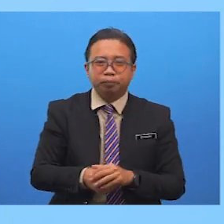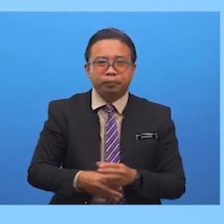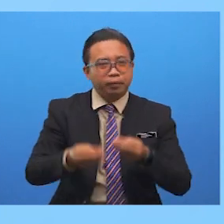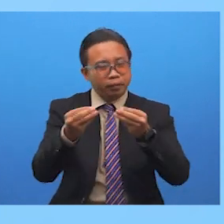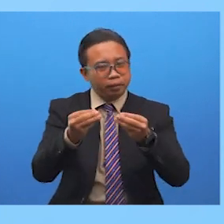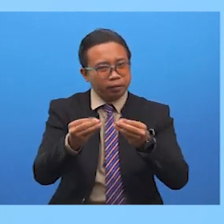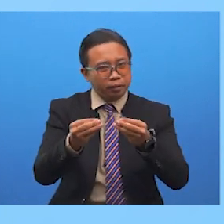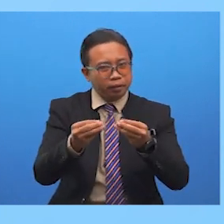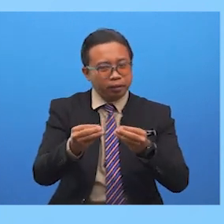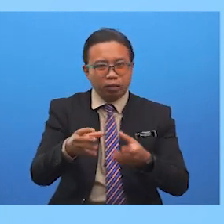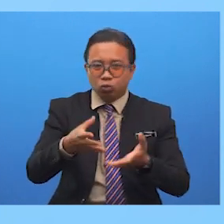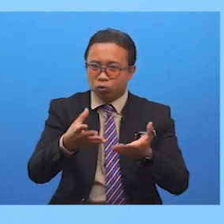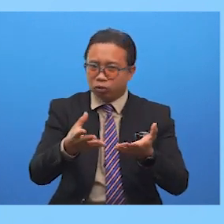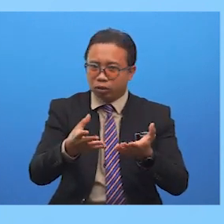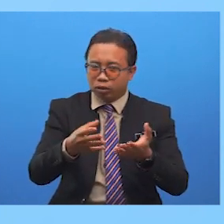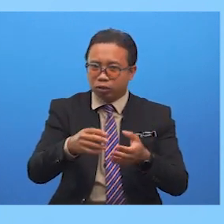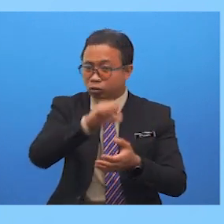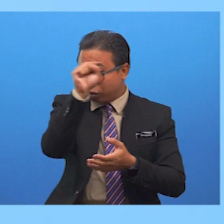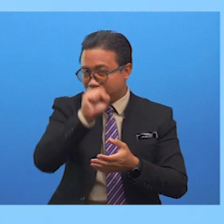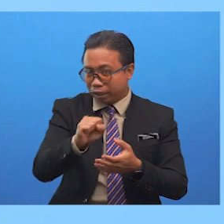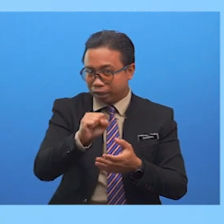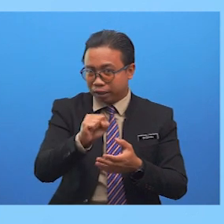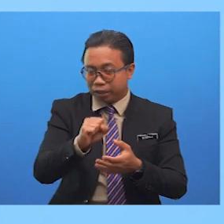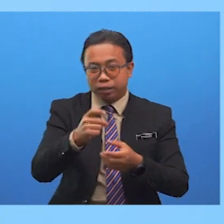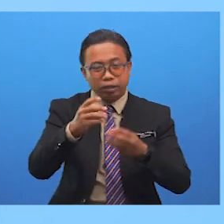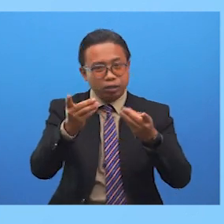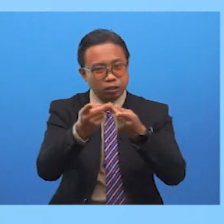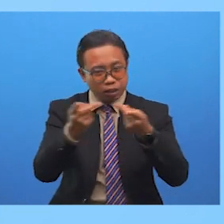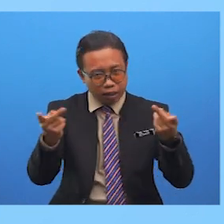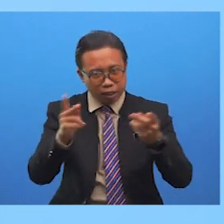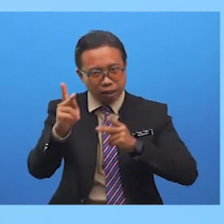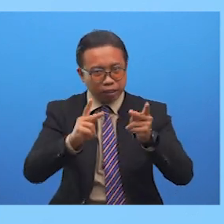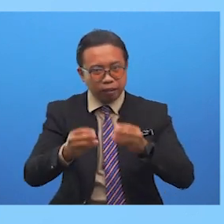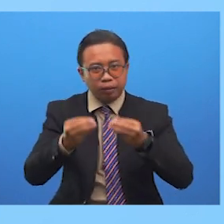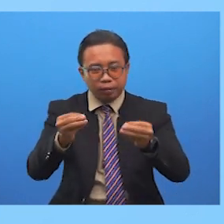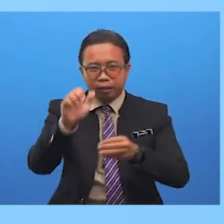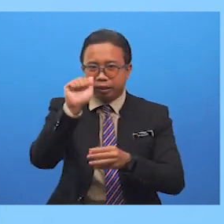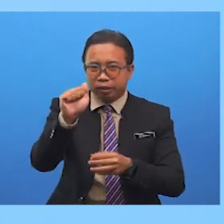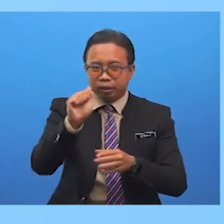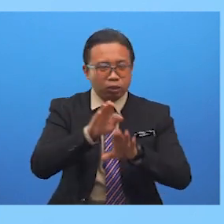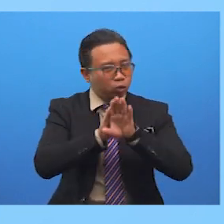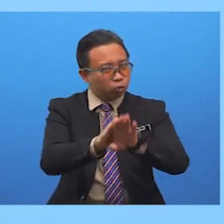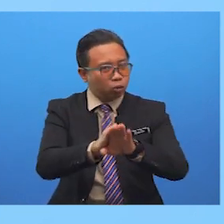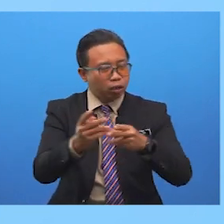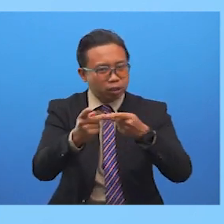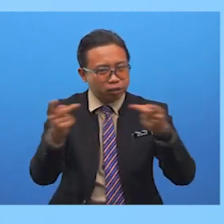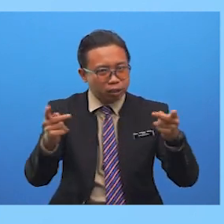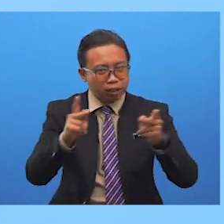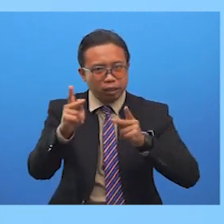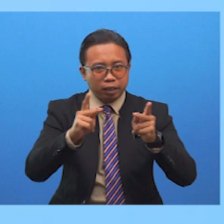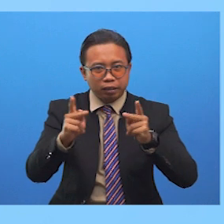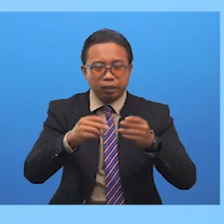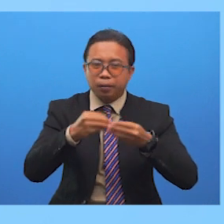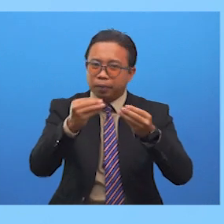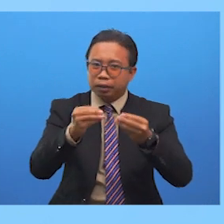berdasarkan maklumat yang diberikan daripada soalan jarak kereta bagi tolak jarak